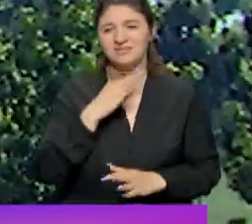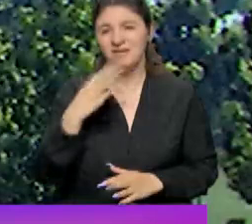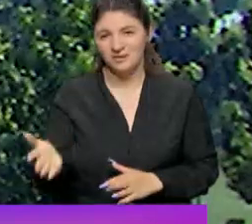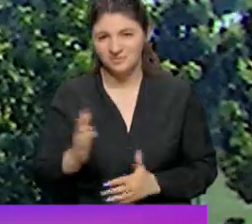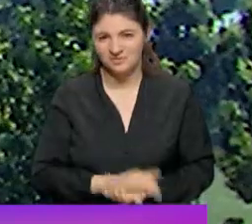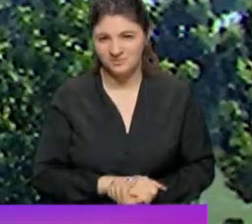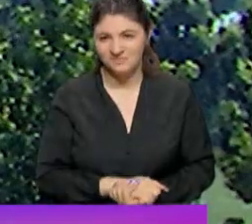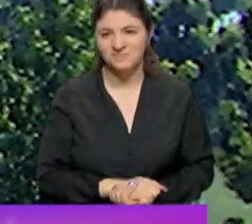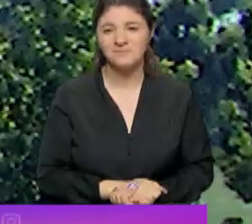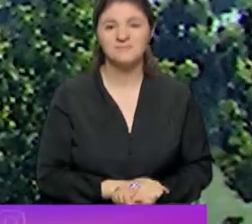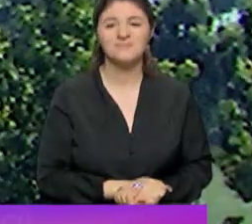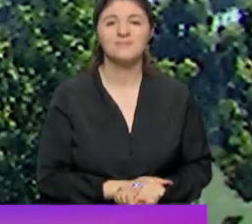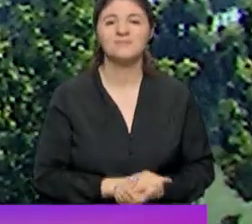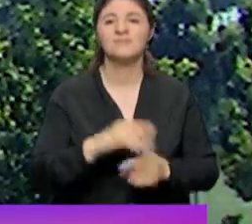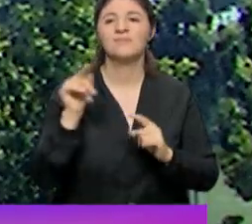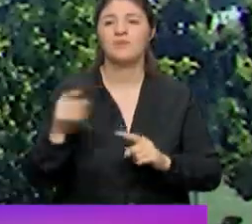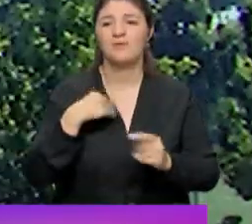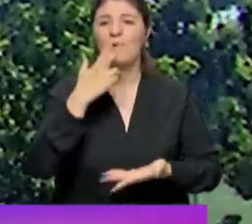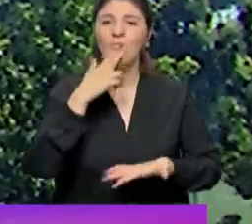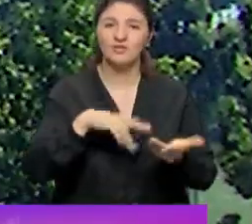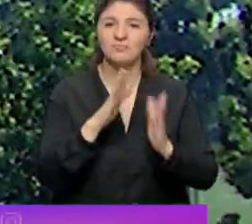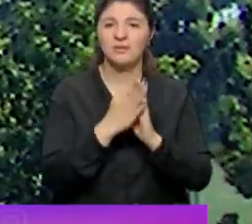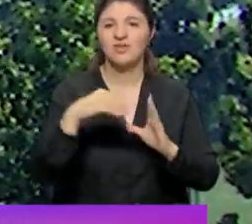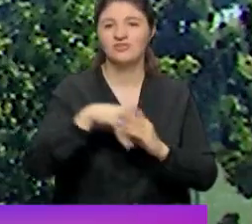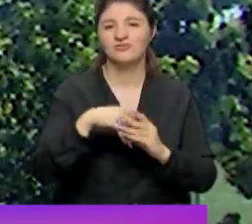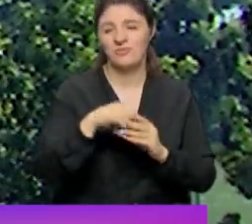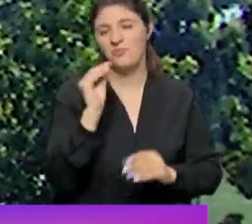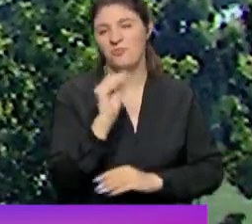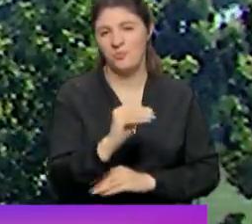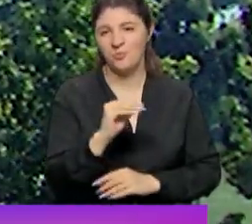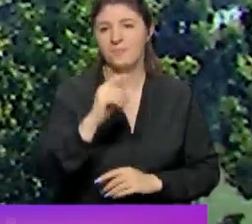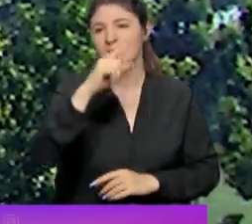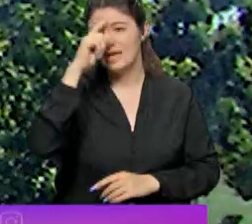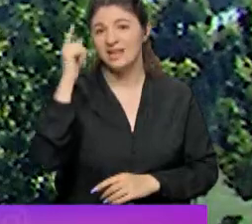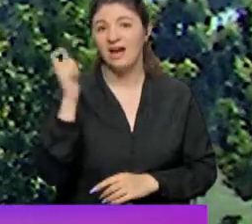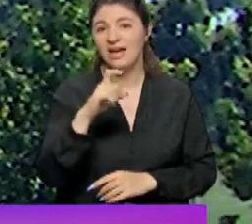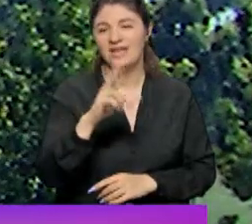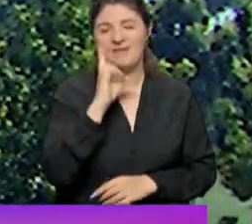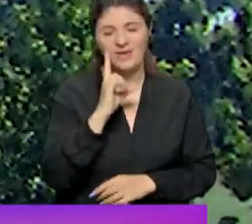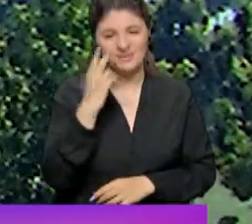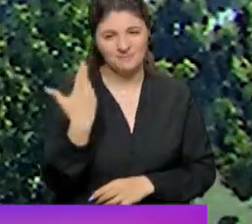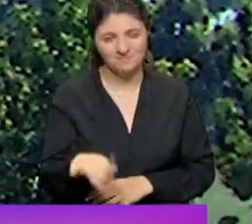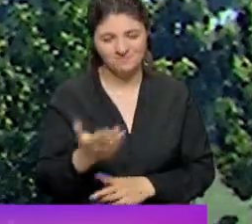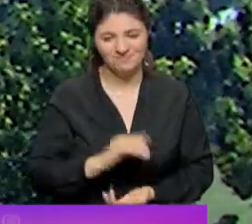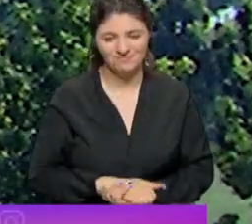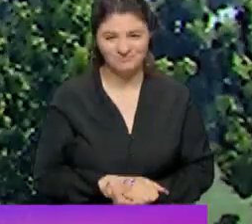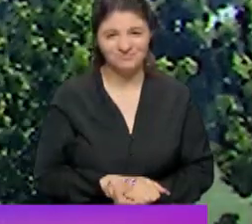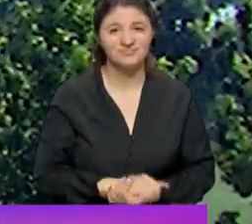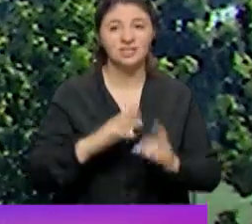sağolsun bunu da okuyacağım kitaplar arasına koydum yaz aylarında Efendim